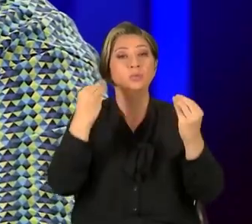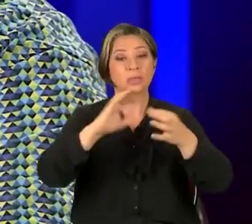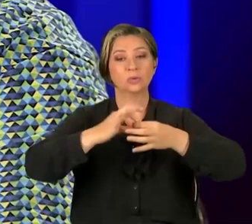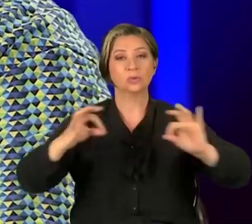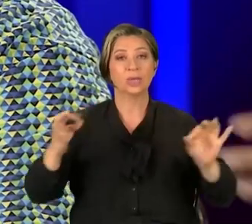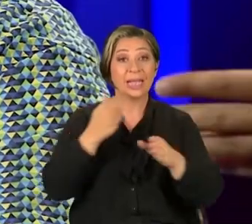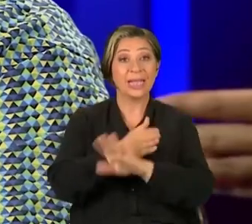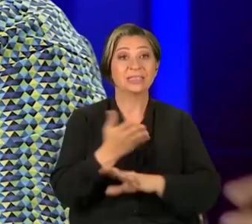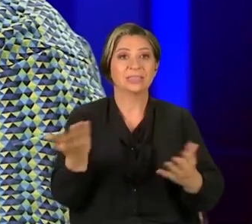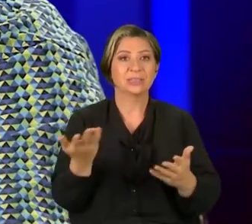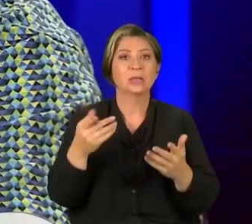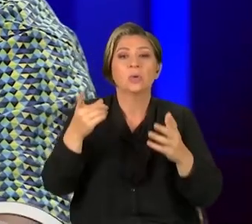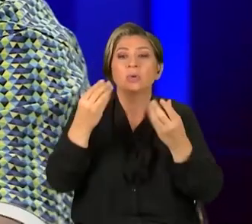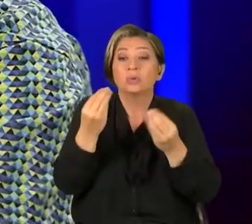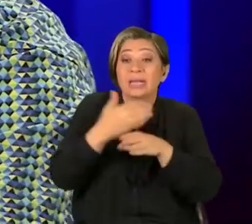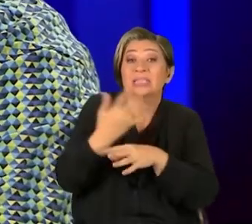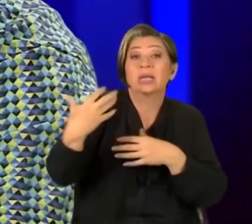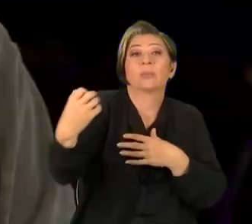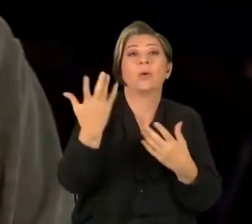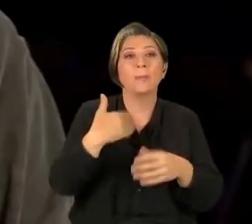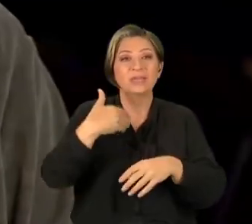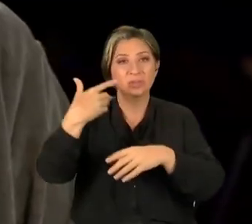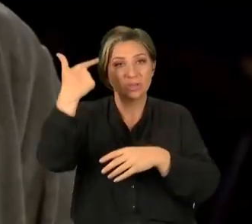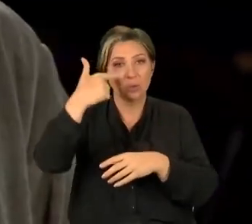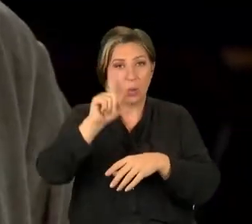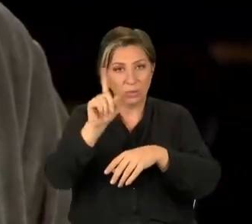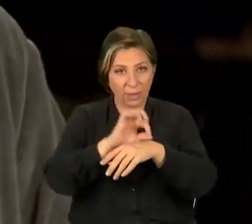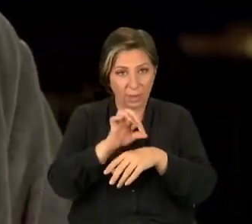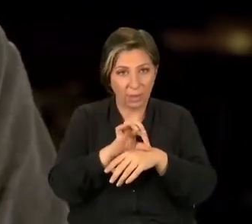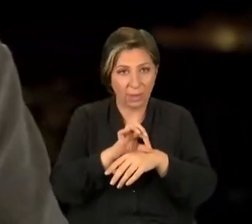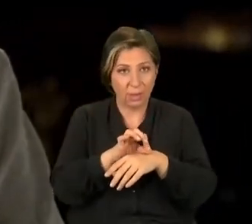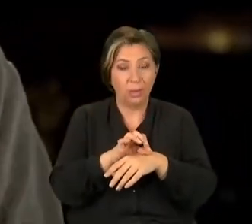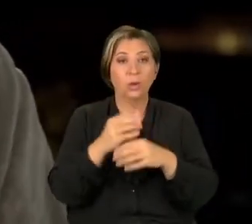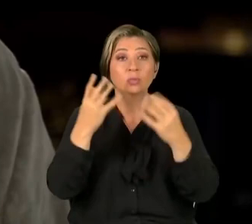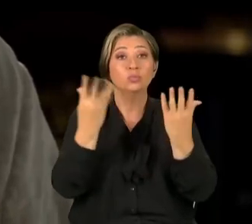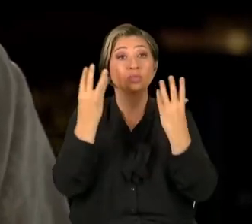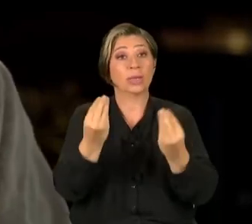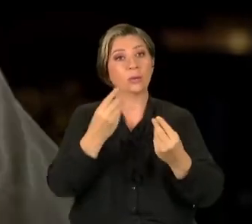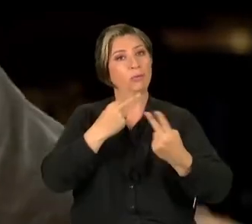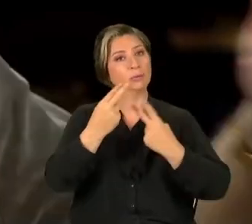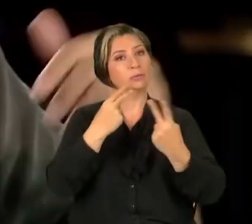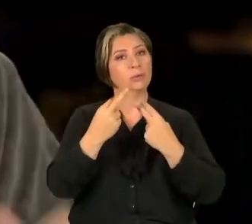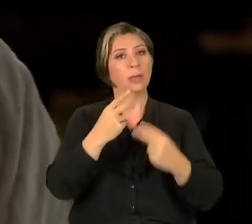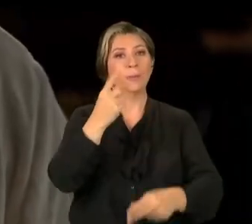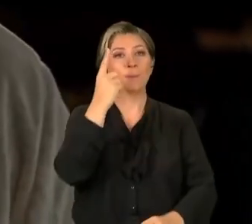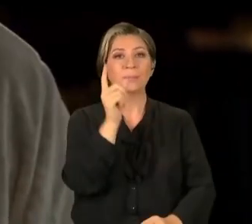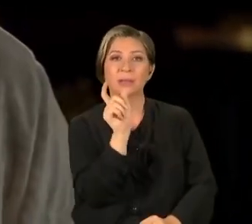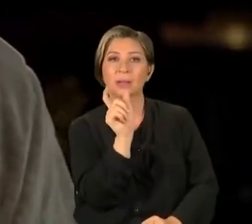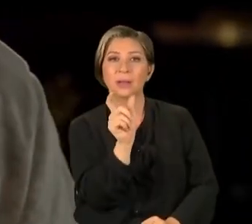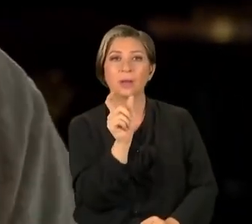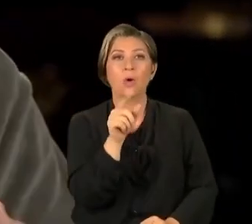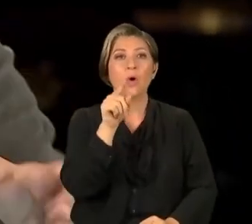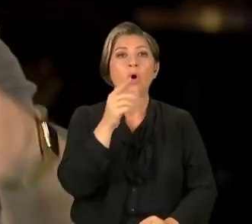gerçekçi gelmeye Gerçekten güzel gelmiyor Gerçekten ne oldu bir sürü güzel şey konuşuldu bir tane benim